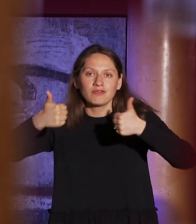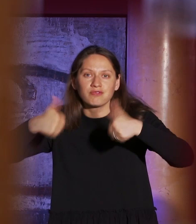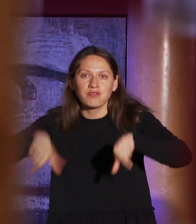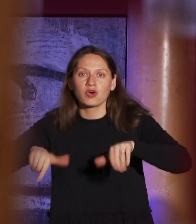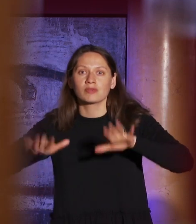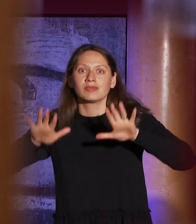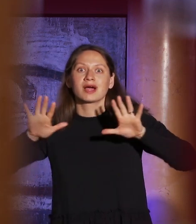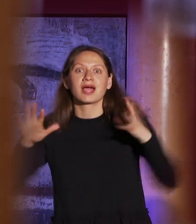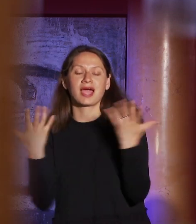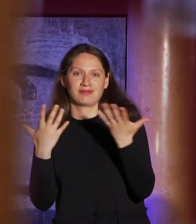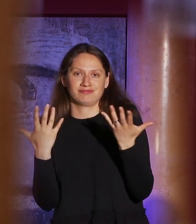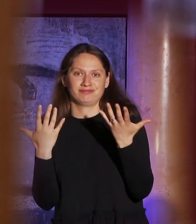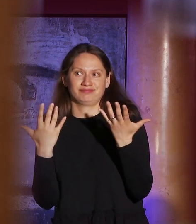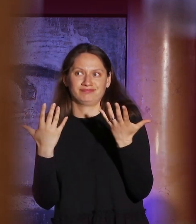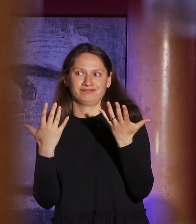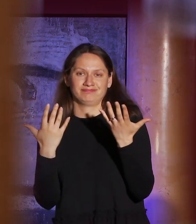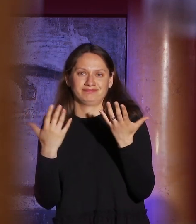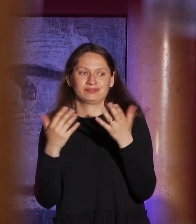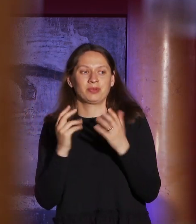tai yra be galo įdomu.